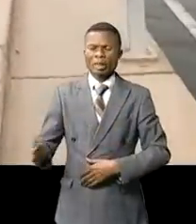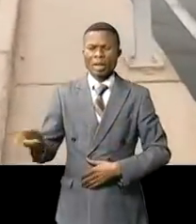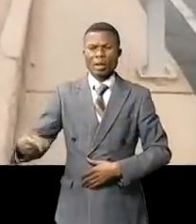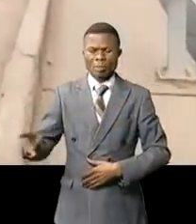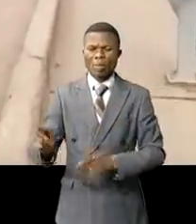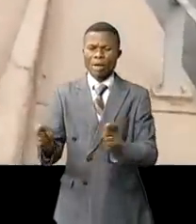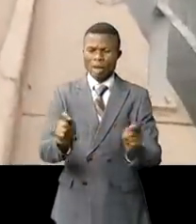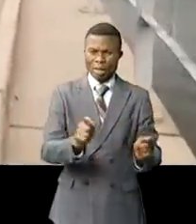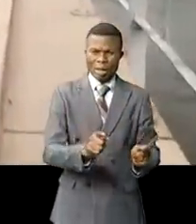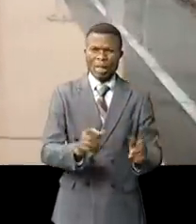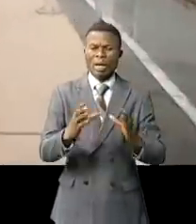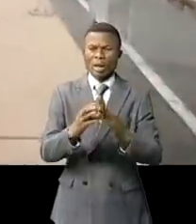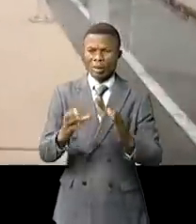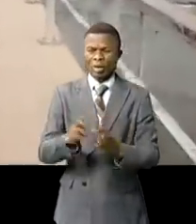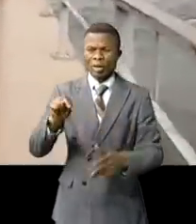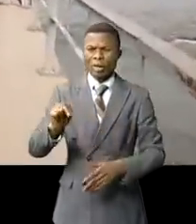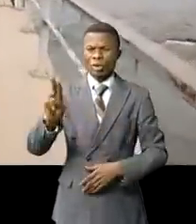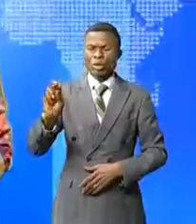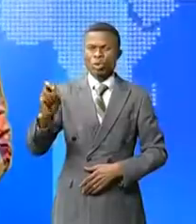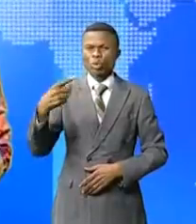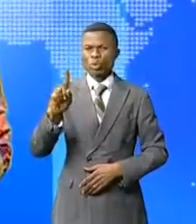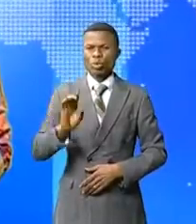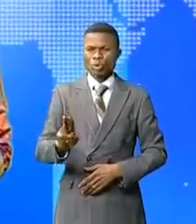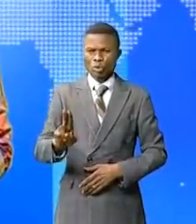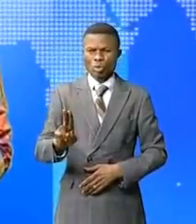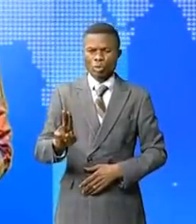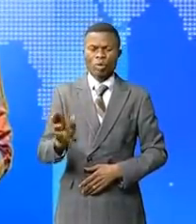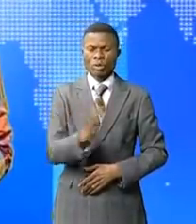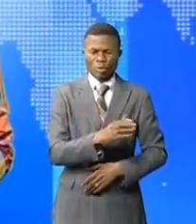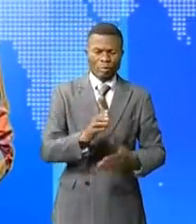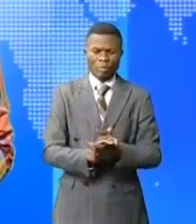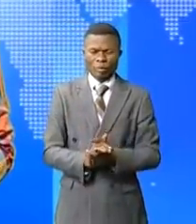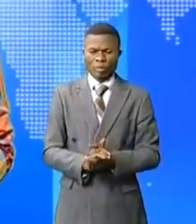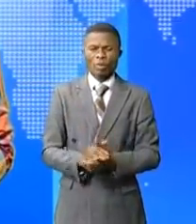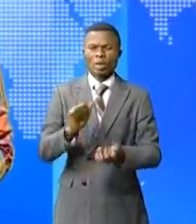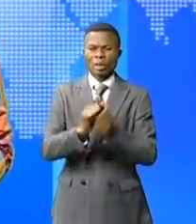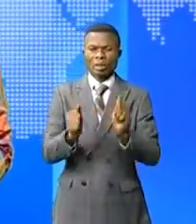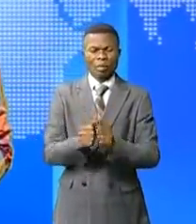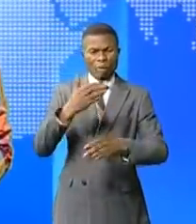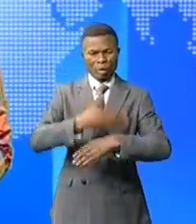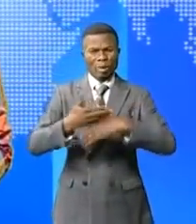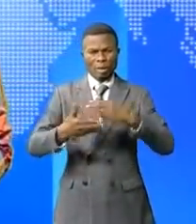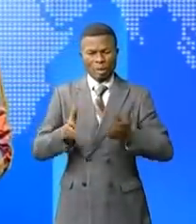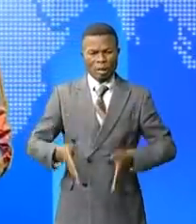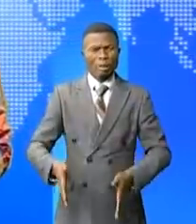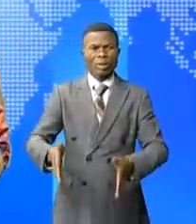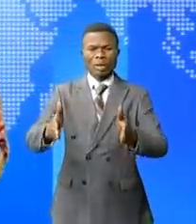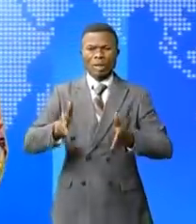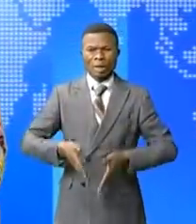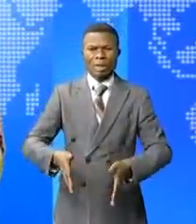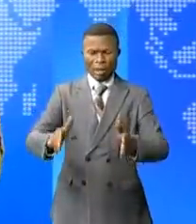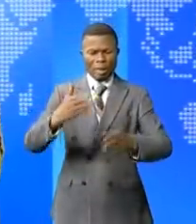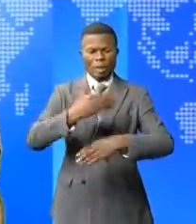de Tanganyika, Nyunzu et Kongolo. Restons toujours dans les secteurs des infrastructures routières. Les routes